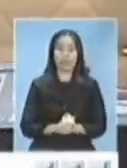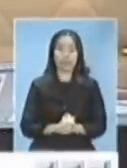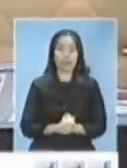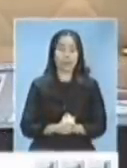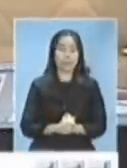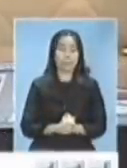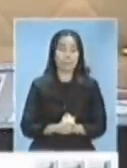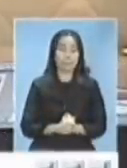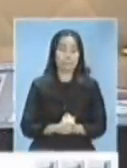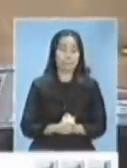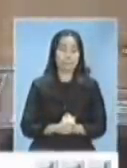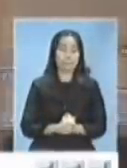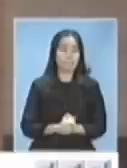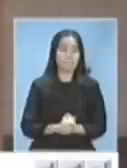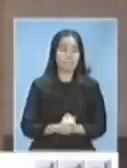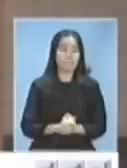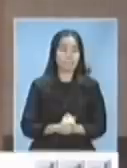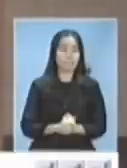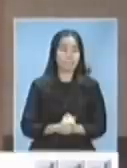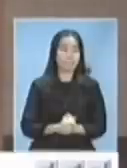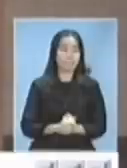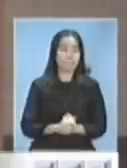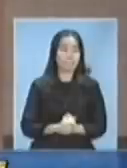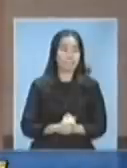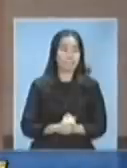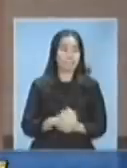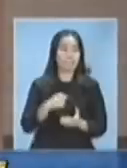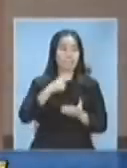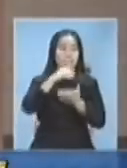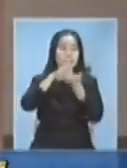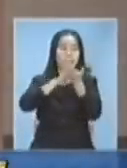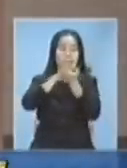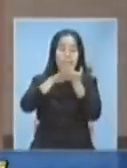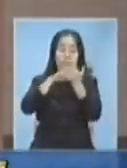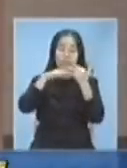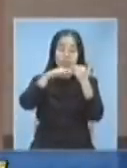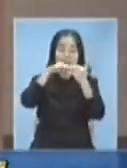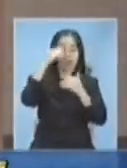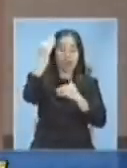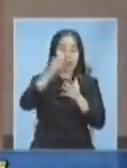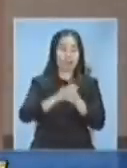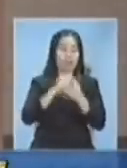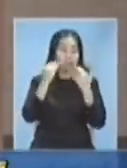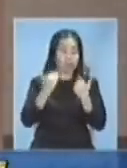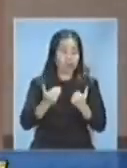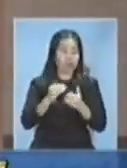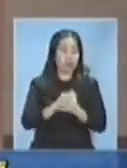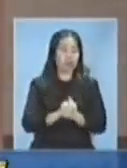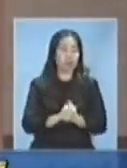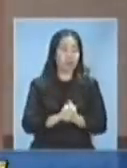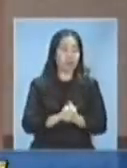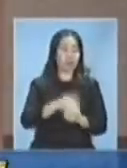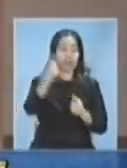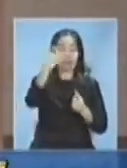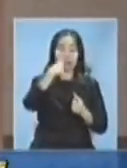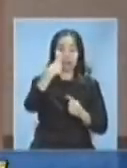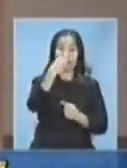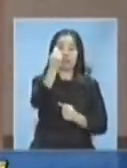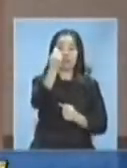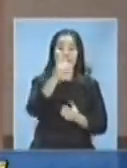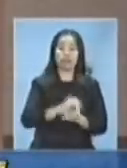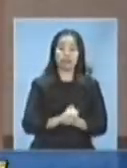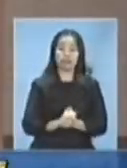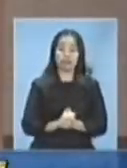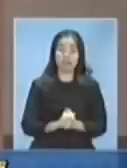เรียนท่านสมาชิกค่ะดิฉันขออนุญาตทำความเข้าใจว่าตอนนี้ท่านสมาชิกถามกี่คำถามแล้วค่ะ